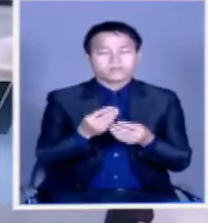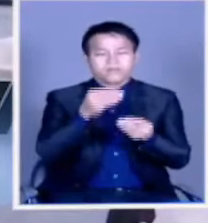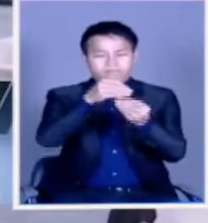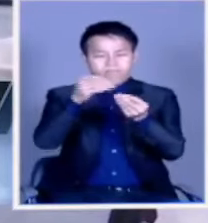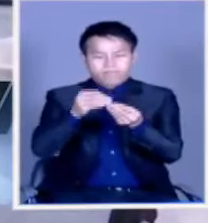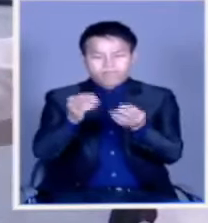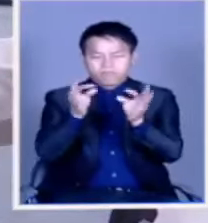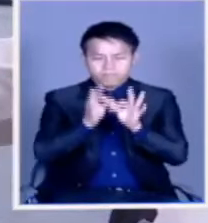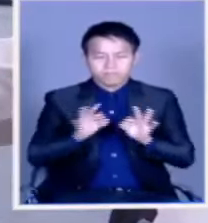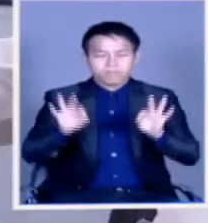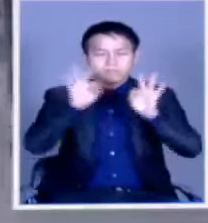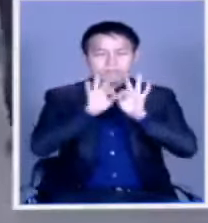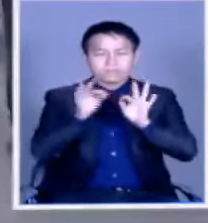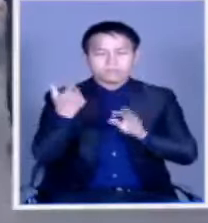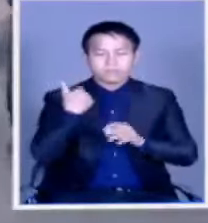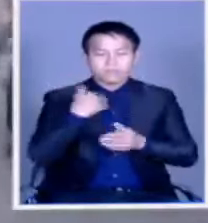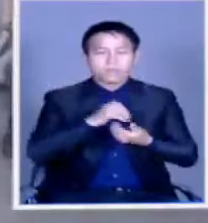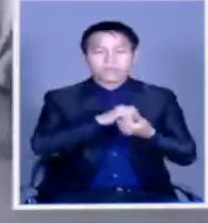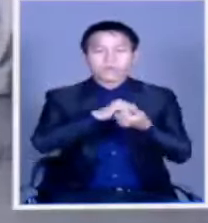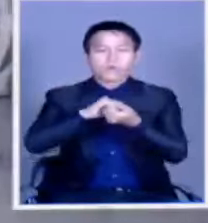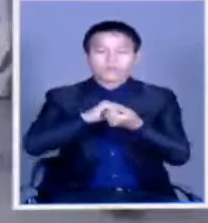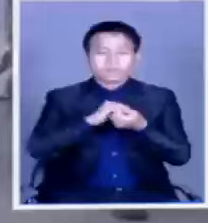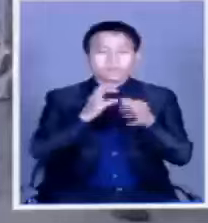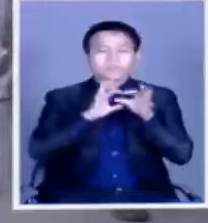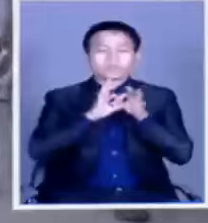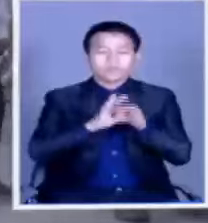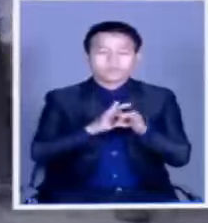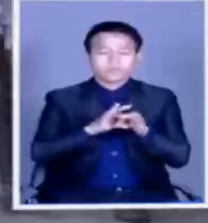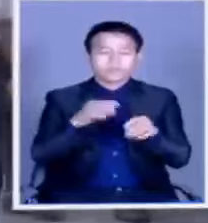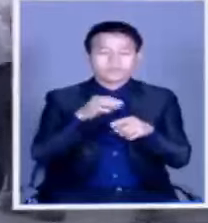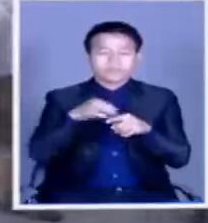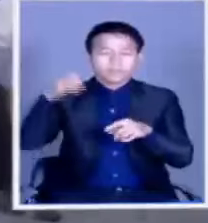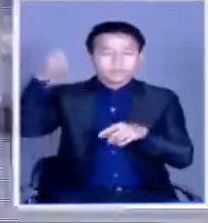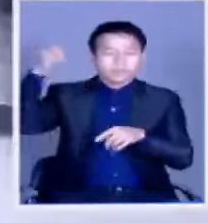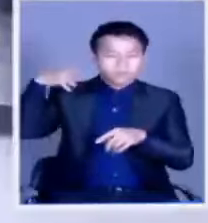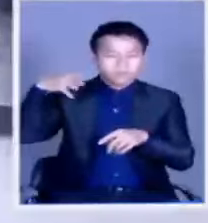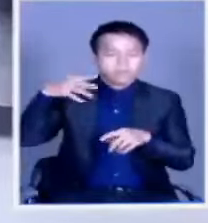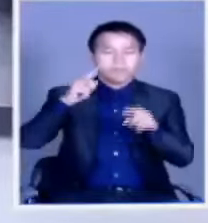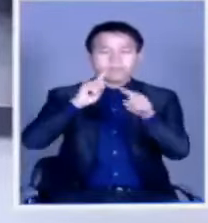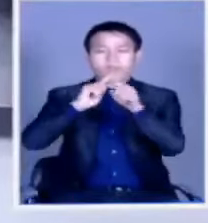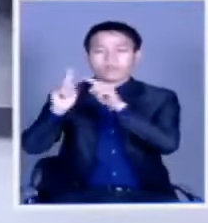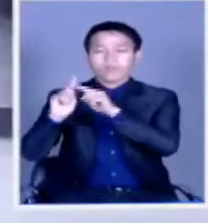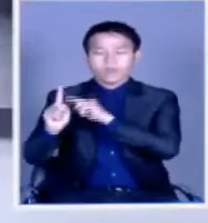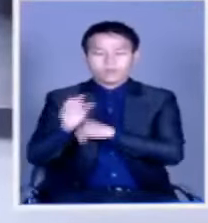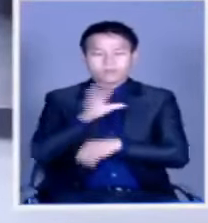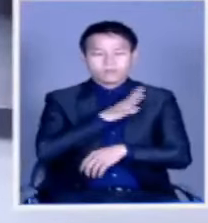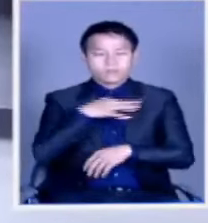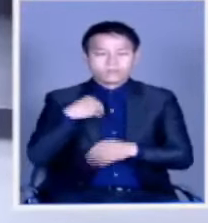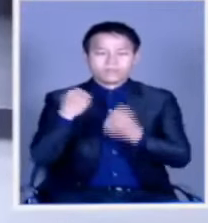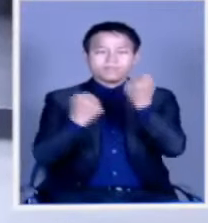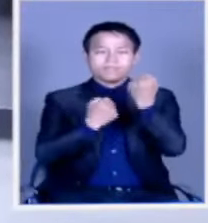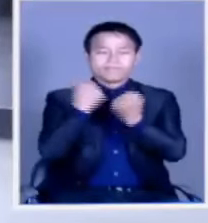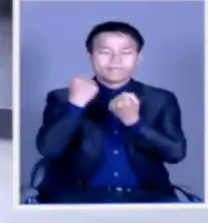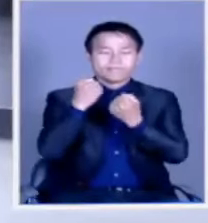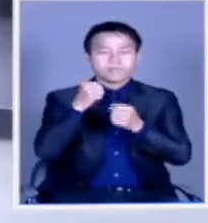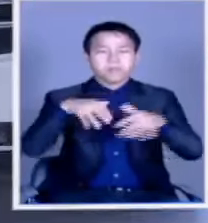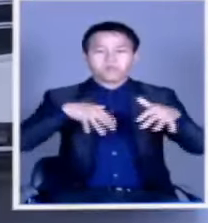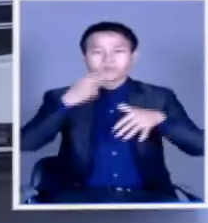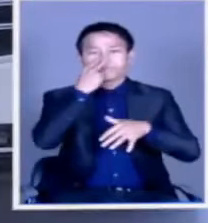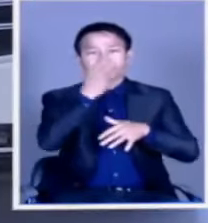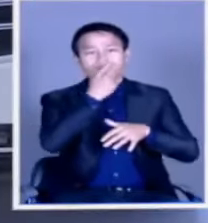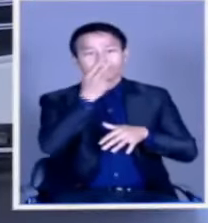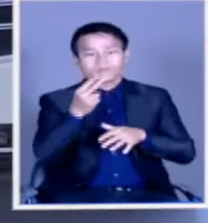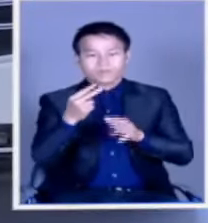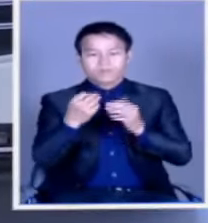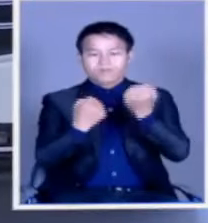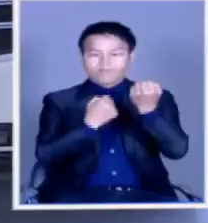เข้าในการเพิ่มทวีการร่วมมือด้านพลังงานใหม่และอุตสาหกรรมยานยนต์คือบรรดาทานได้เห็นแล้วว่าขบวน